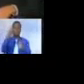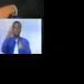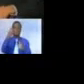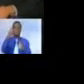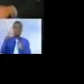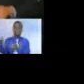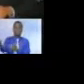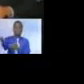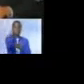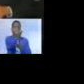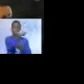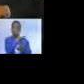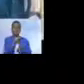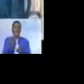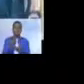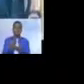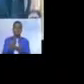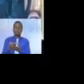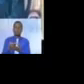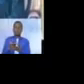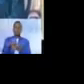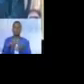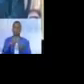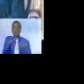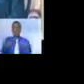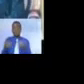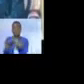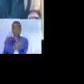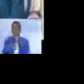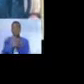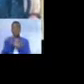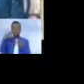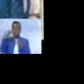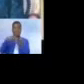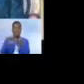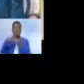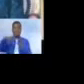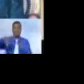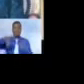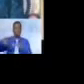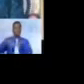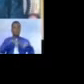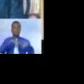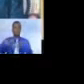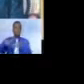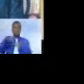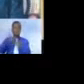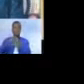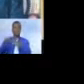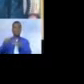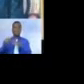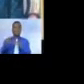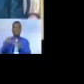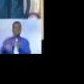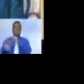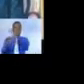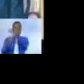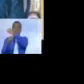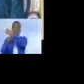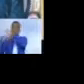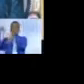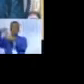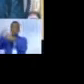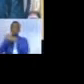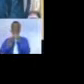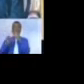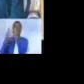la mobilisation de l'épargne locale. Vous savez, le constat qui s'impose, c'est le faible taux de bancarisation dans notre